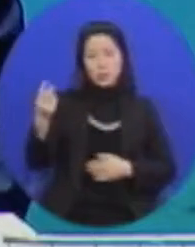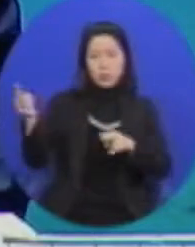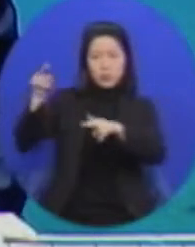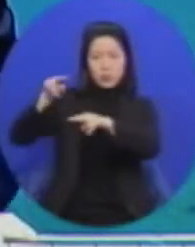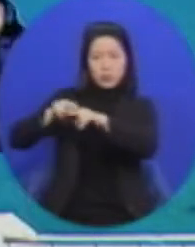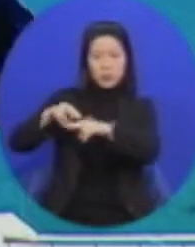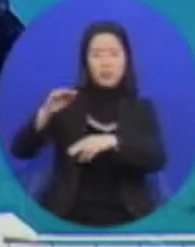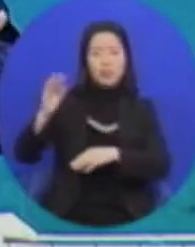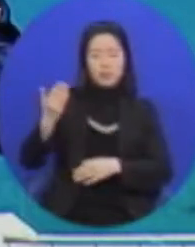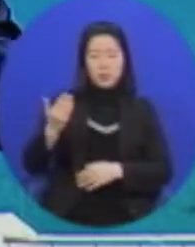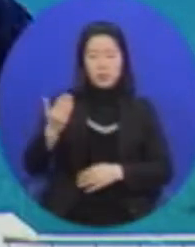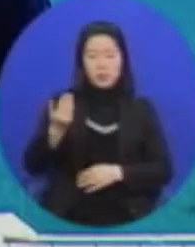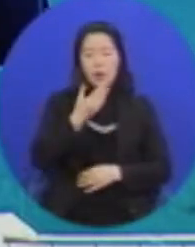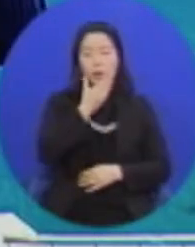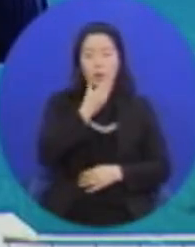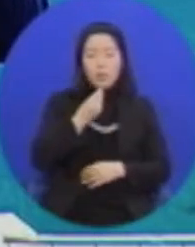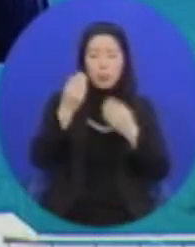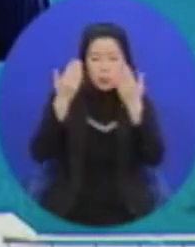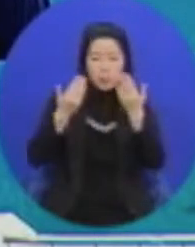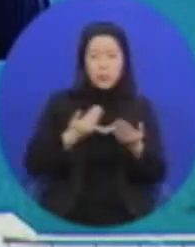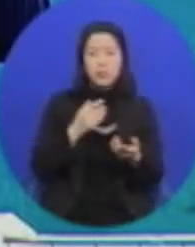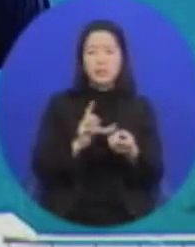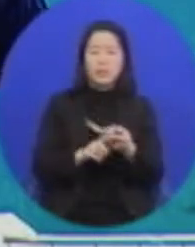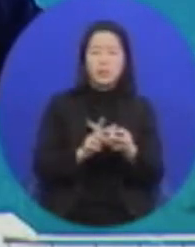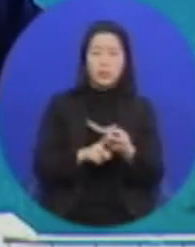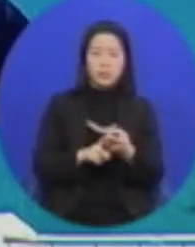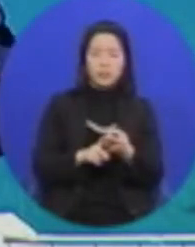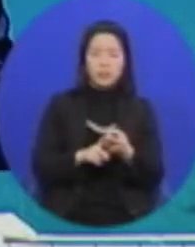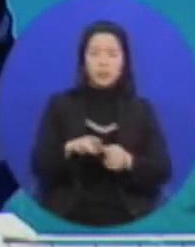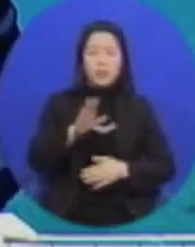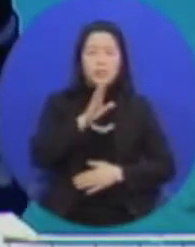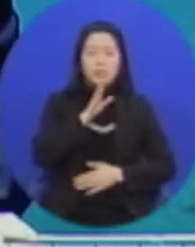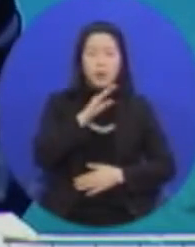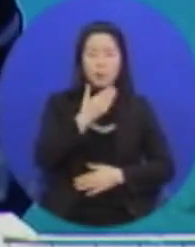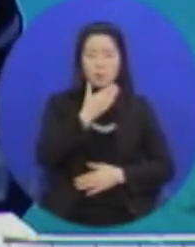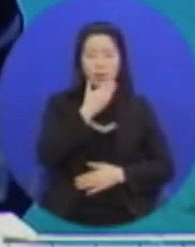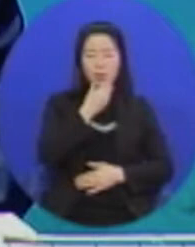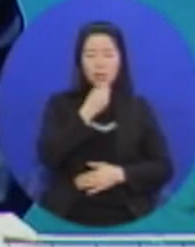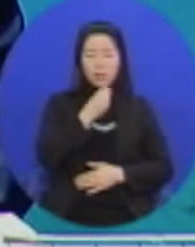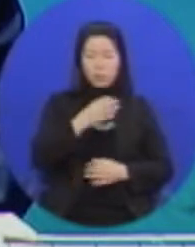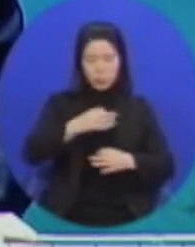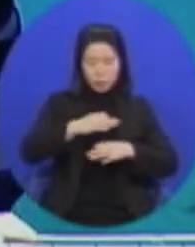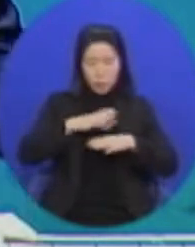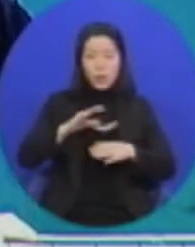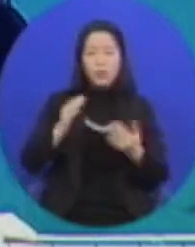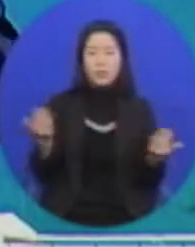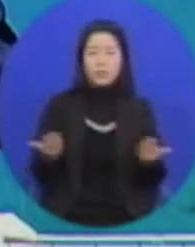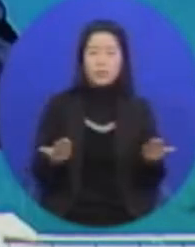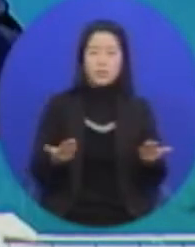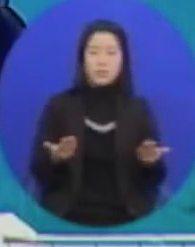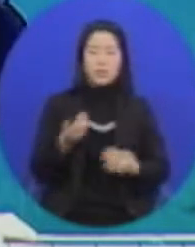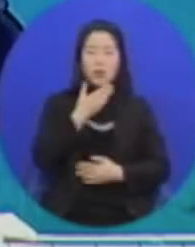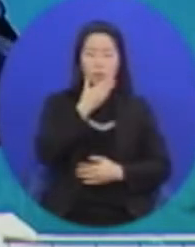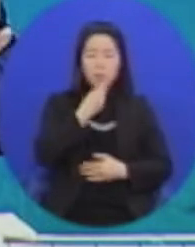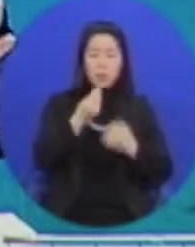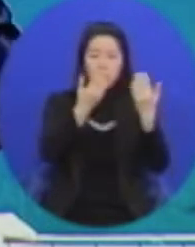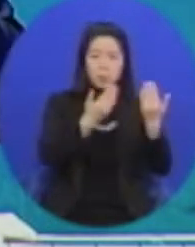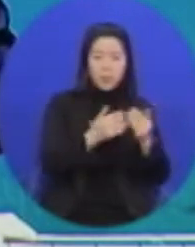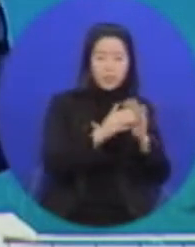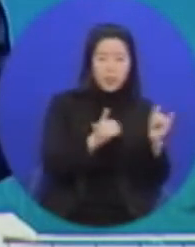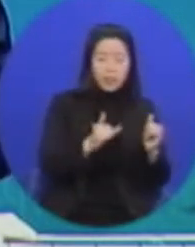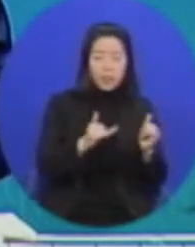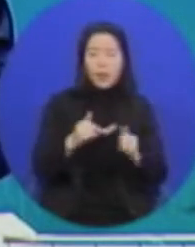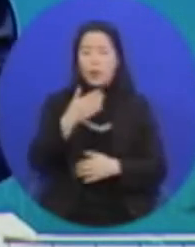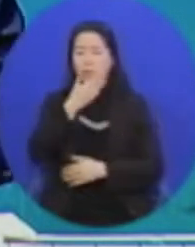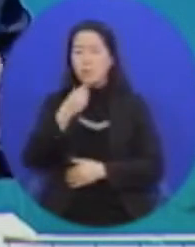여러분 보호를 받는다는 것은 정말 너 분을 놀라운 일입니다 복을 받은 사랑과 보기 있는 사람과